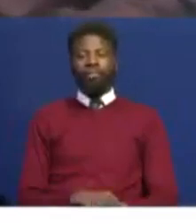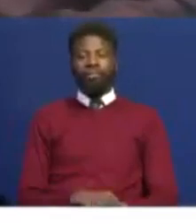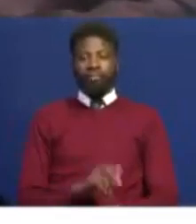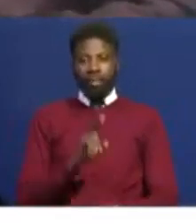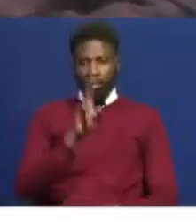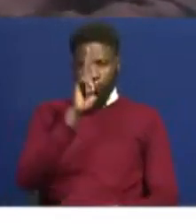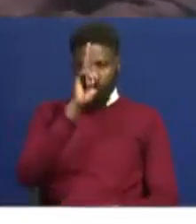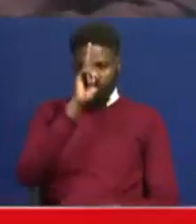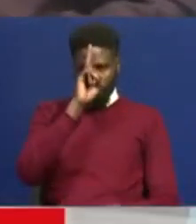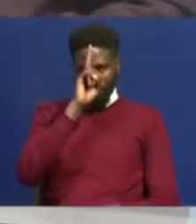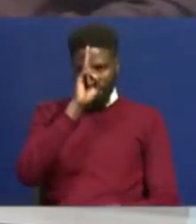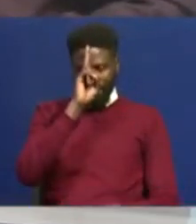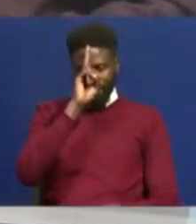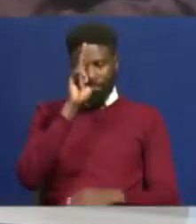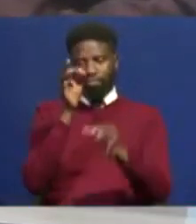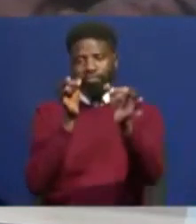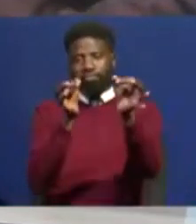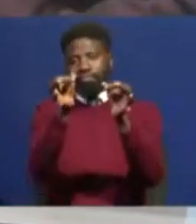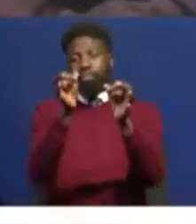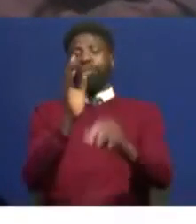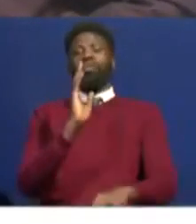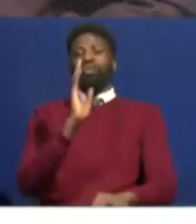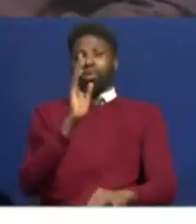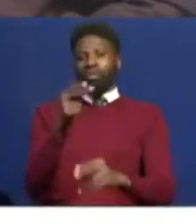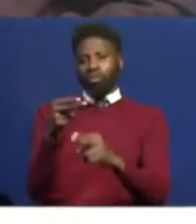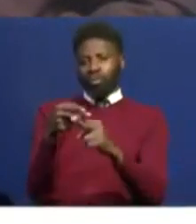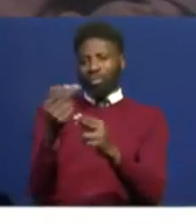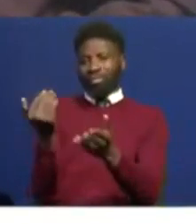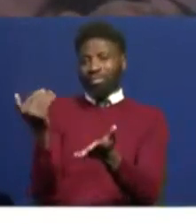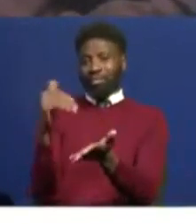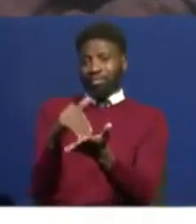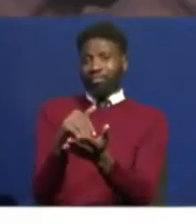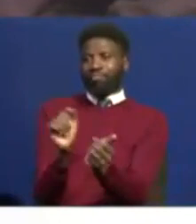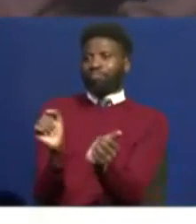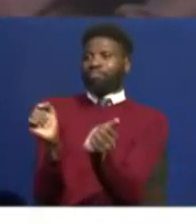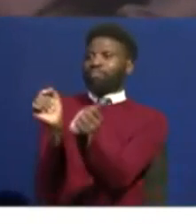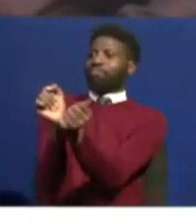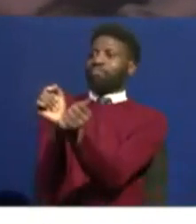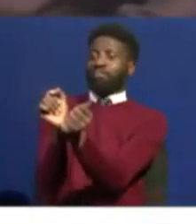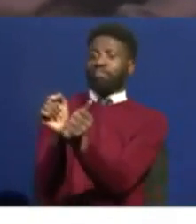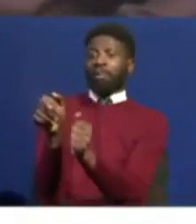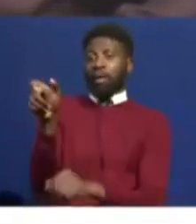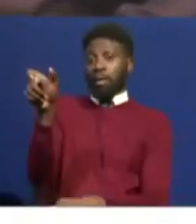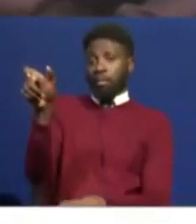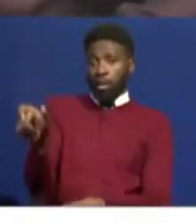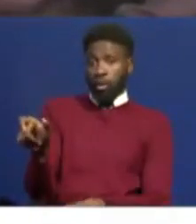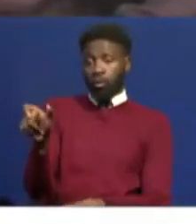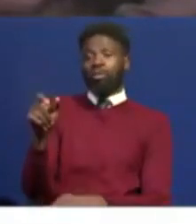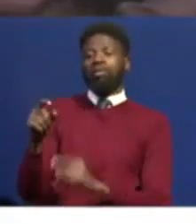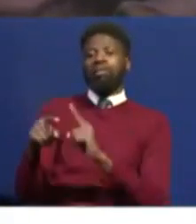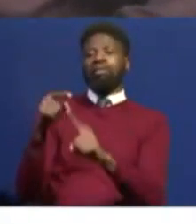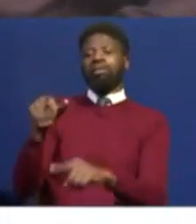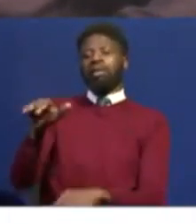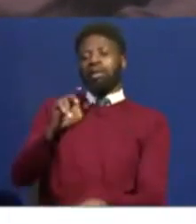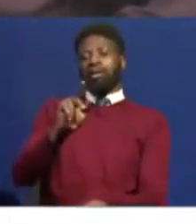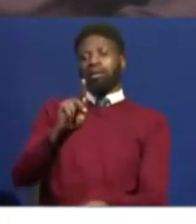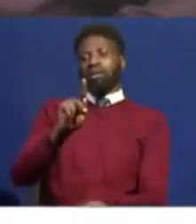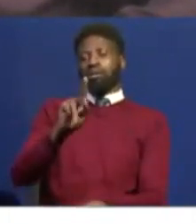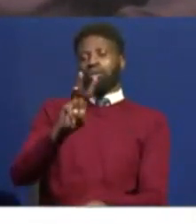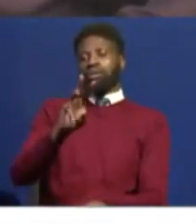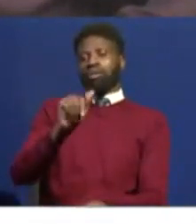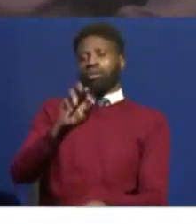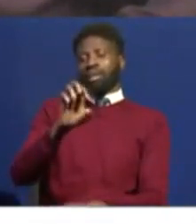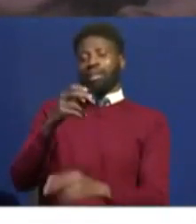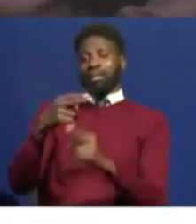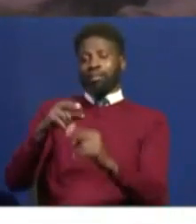Na polisi wamedokeza kuwa watamkamata tena hivi karibuni mshukiwa mkuu wa mauaji ya kikatili ya Kware Collins Jumaisi Khalusha, ambaye